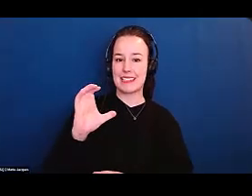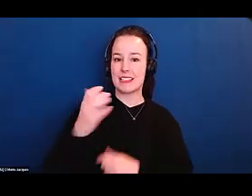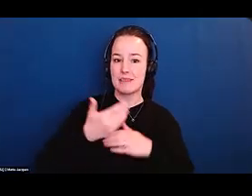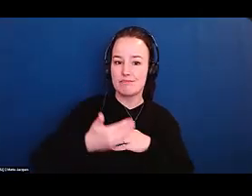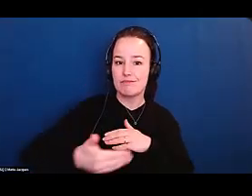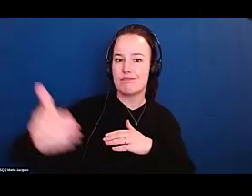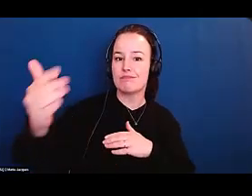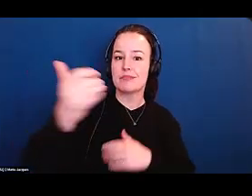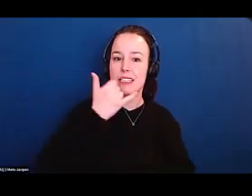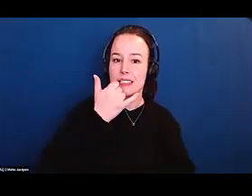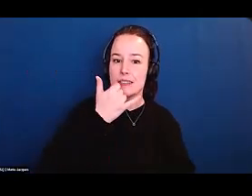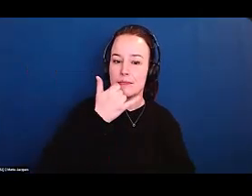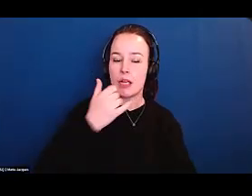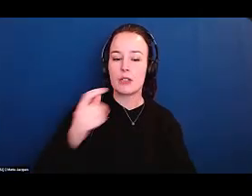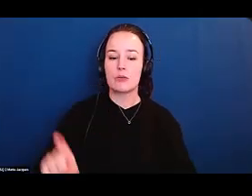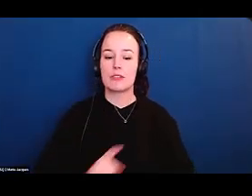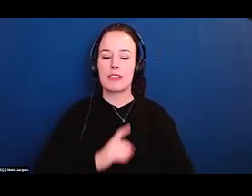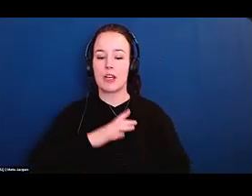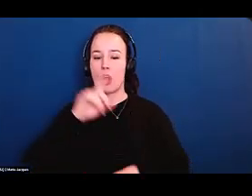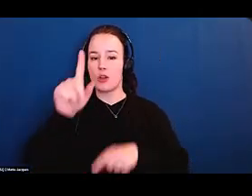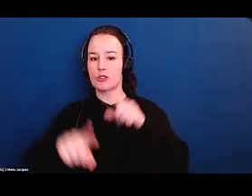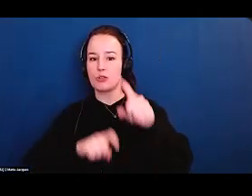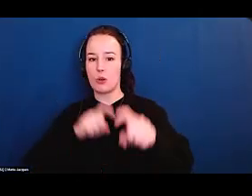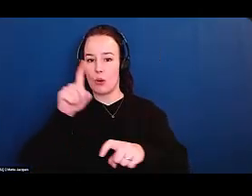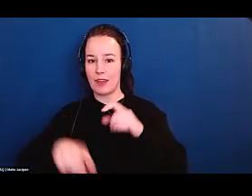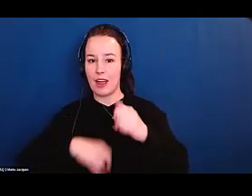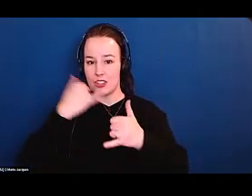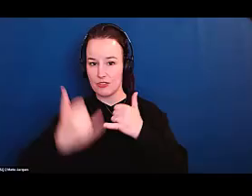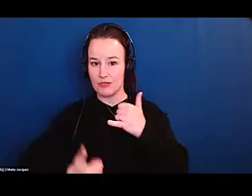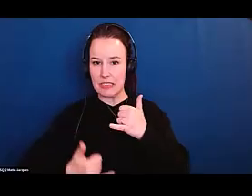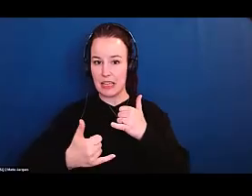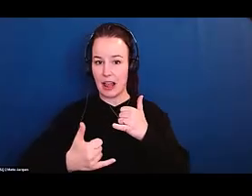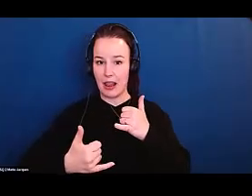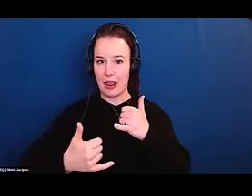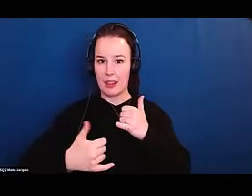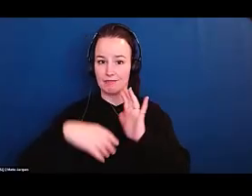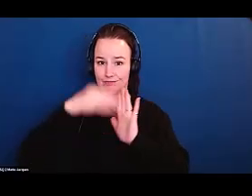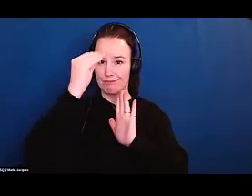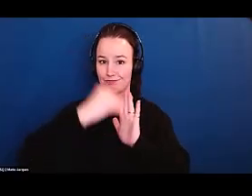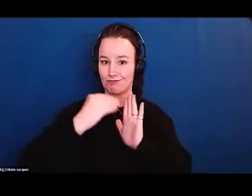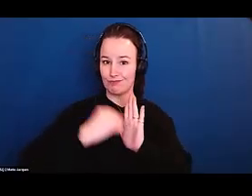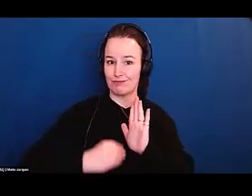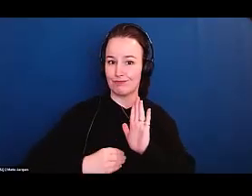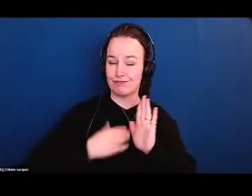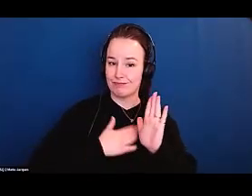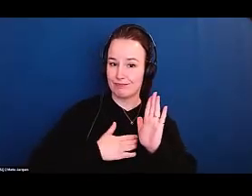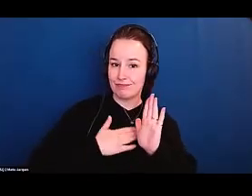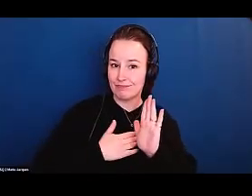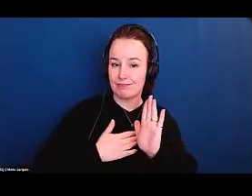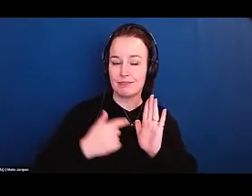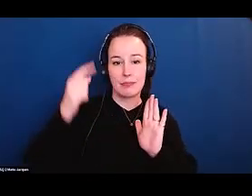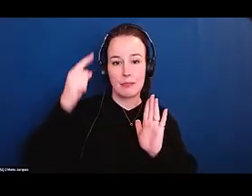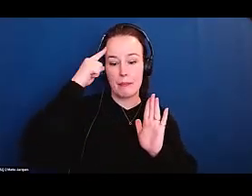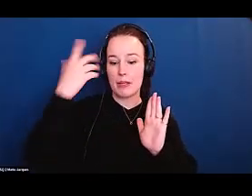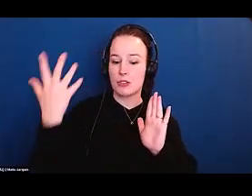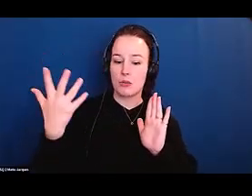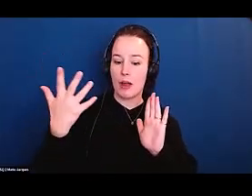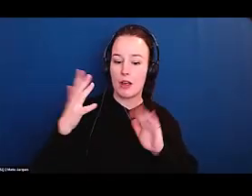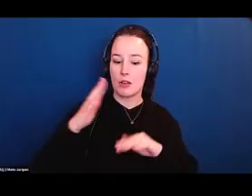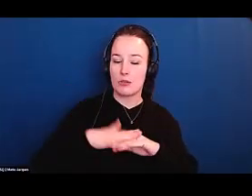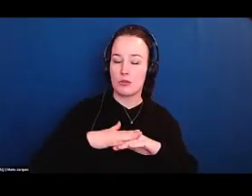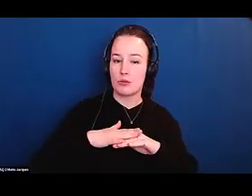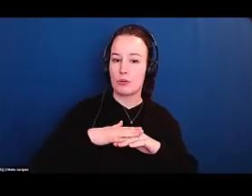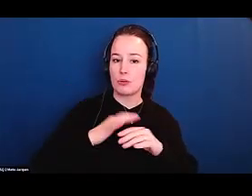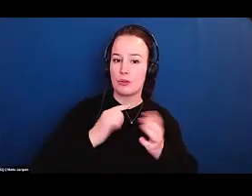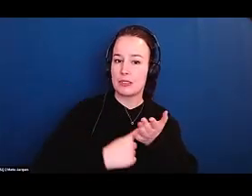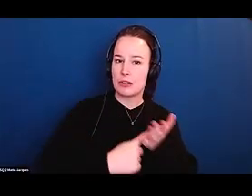venir. Et aussi, nous avons un sondage final. On vous demande de nous dire ce que vous pensez de ce